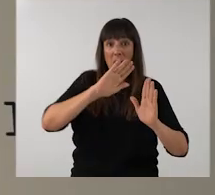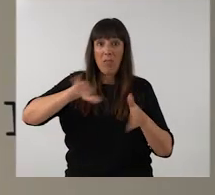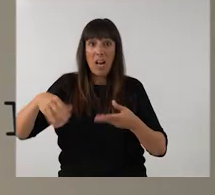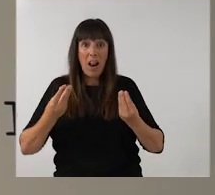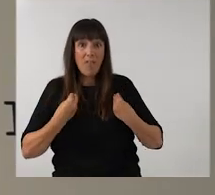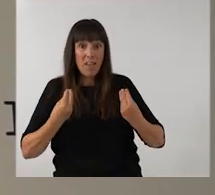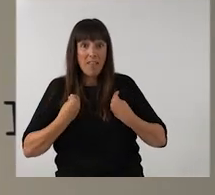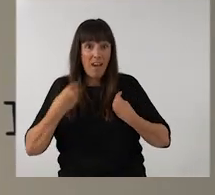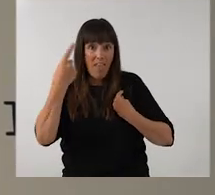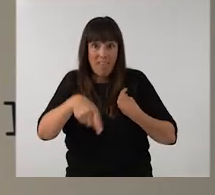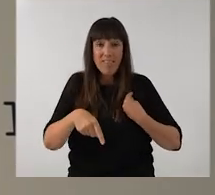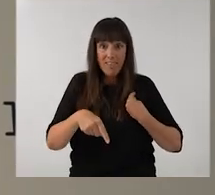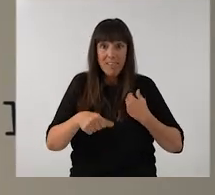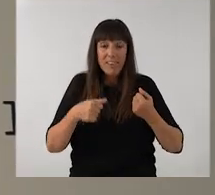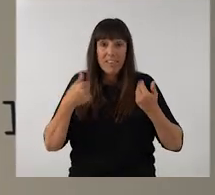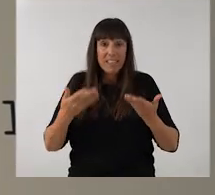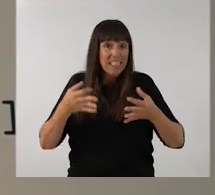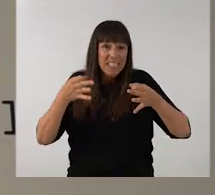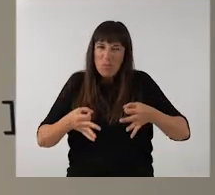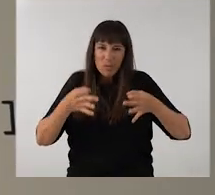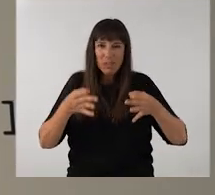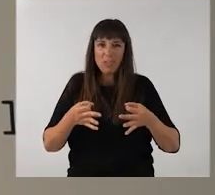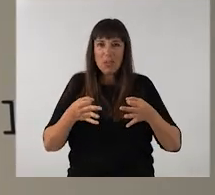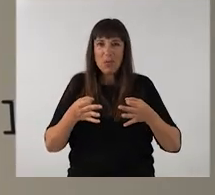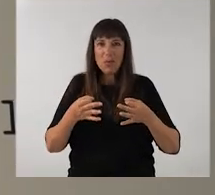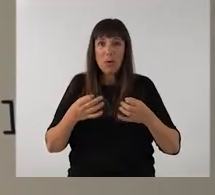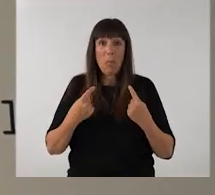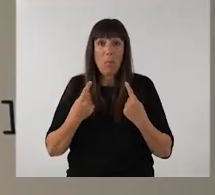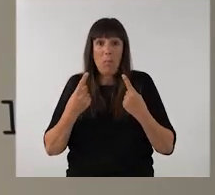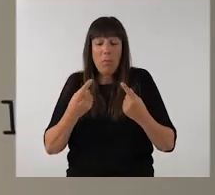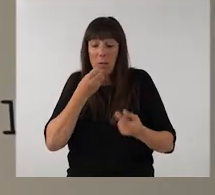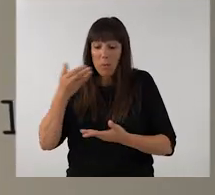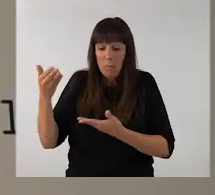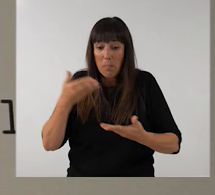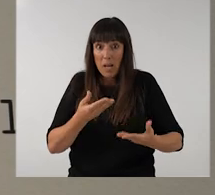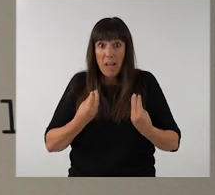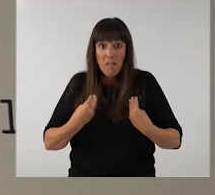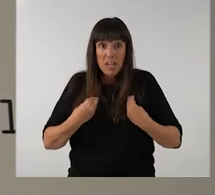estan tant a l'inici com al final de la nostra vida i segurament és el primer